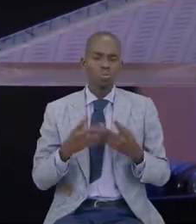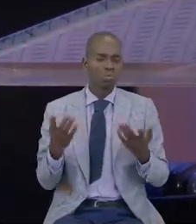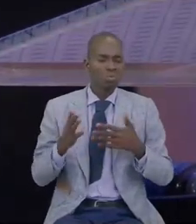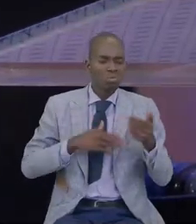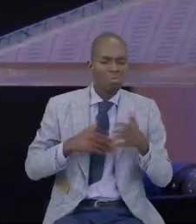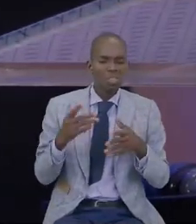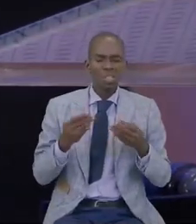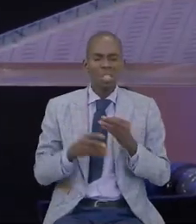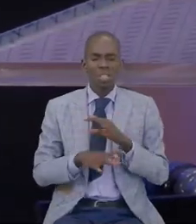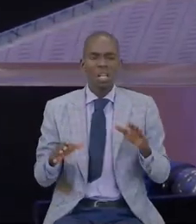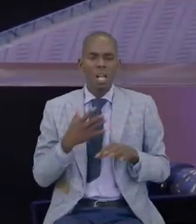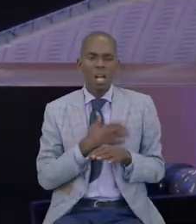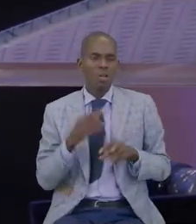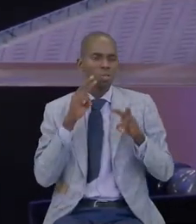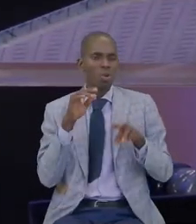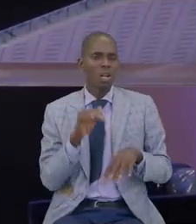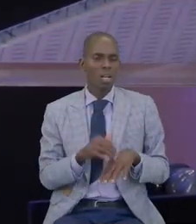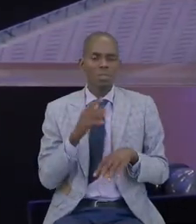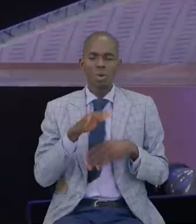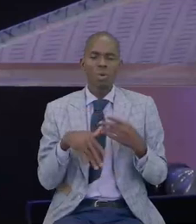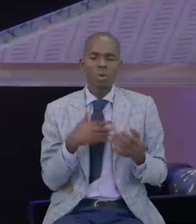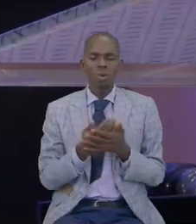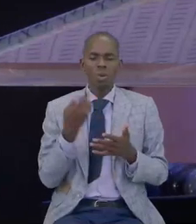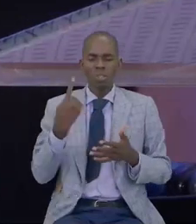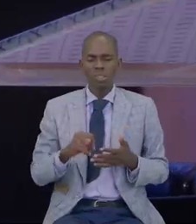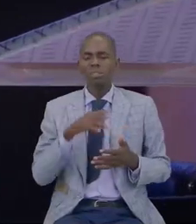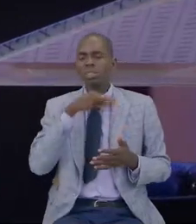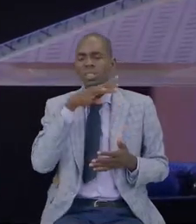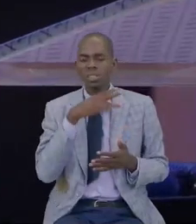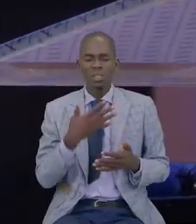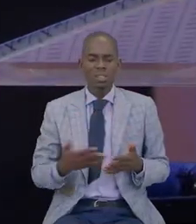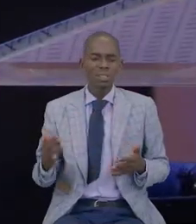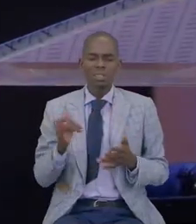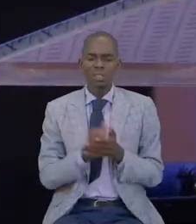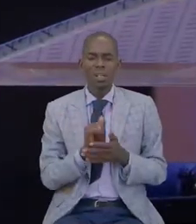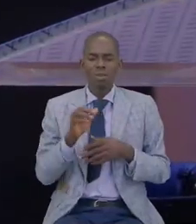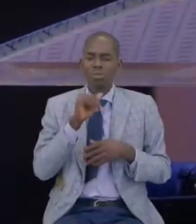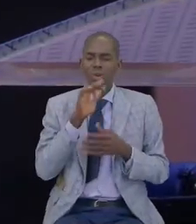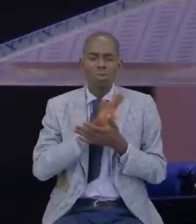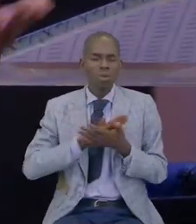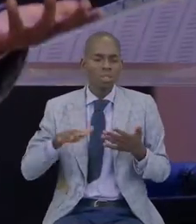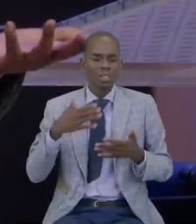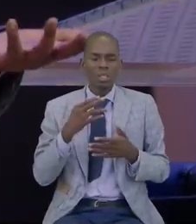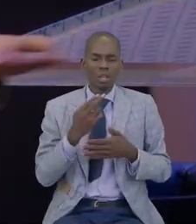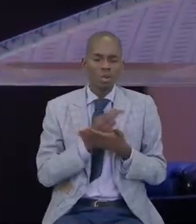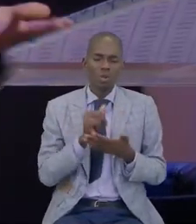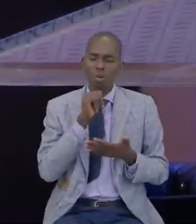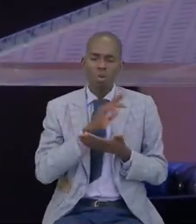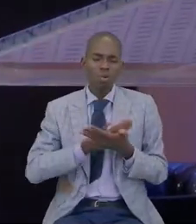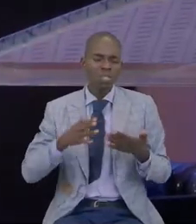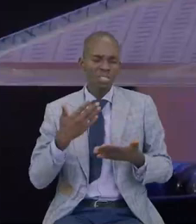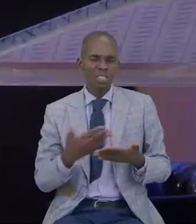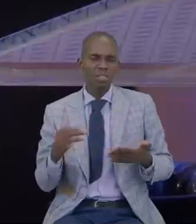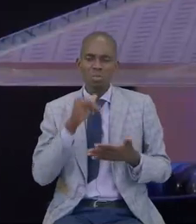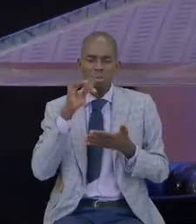choses charnelles, les choses immorales. Et il n'y a pas de discipline là-bas. Il n'y a pas de correction là-bas. Il n'y a pas de contrôle là-bas. Pourquoi